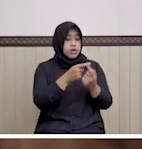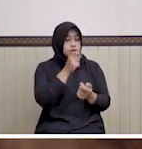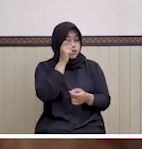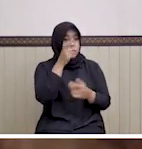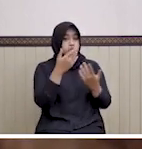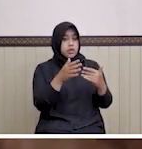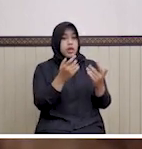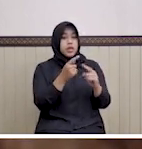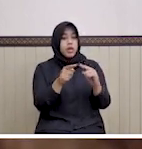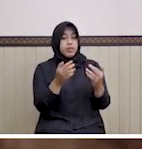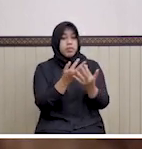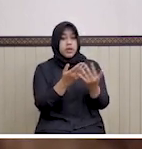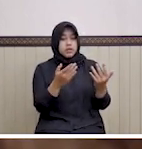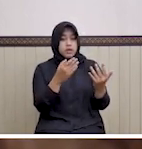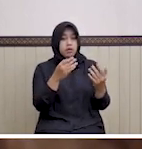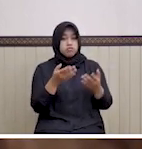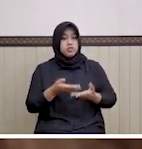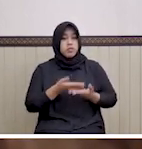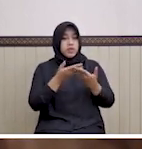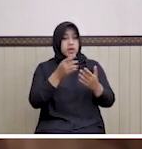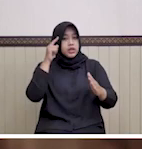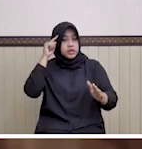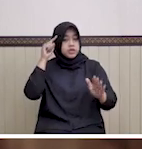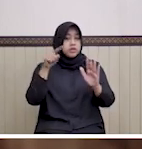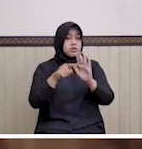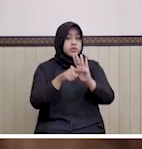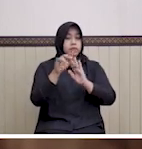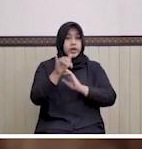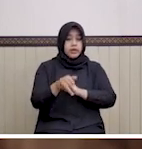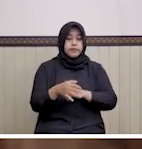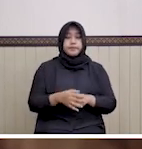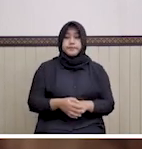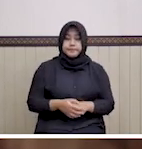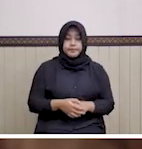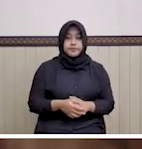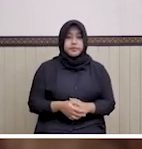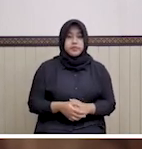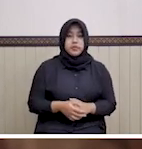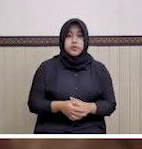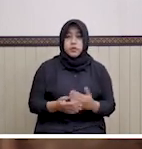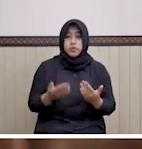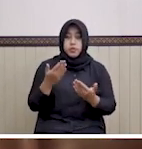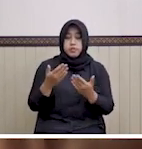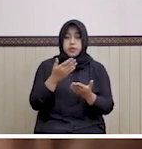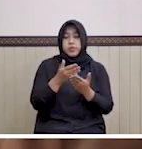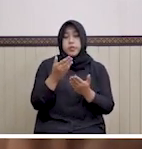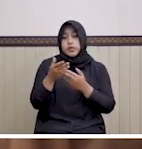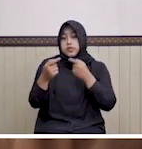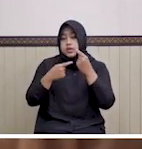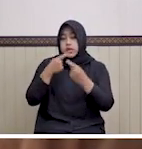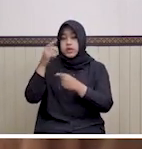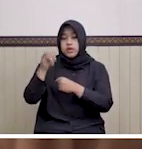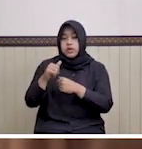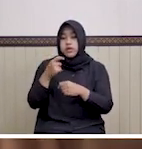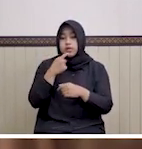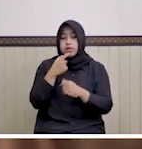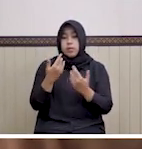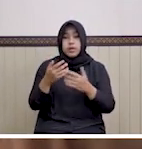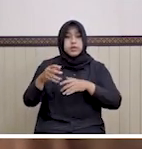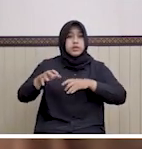memberi stigma dan sebagainya tadi ah Mbak Lisa ya Nah selama ini mungkin bisa sharing ke kita apa